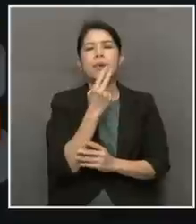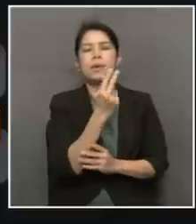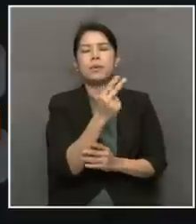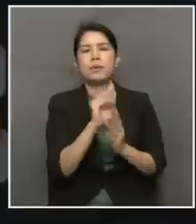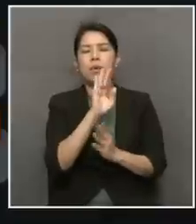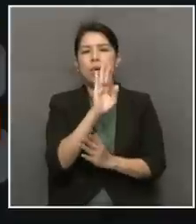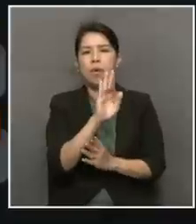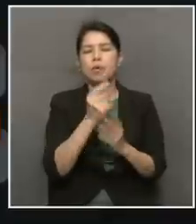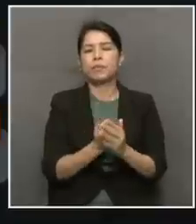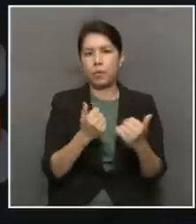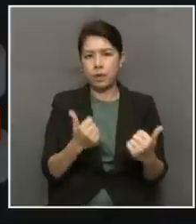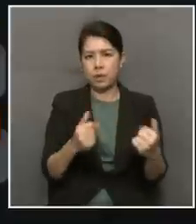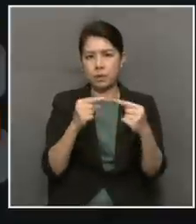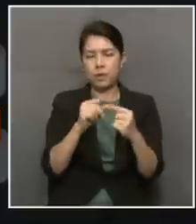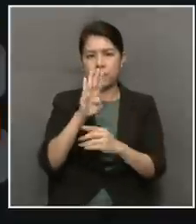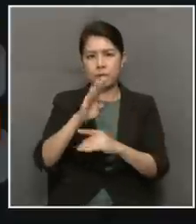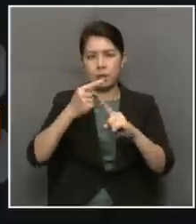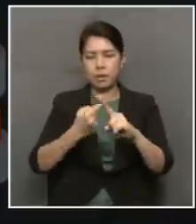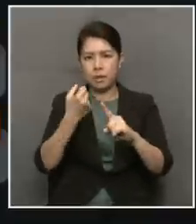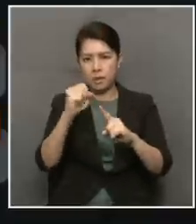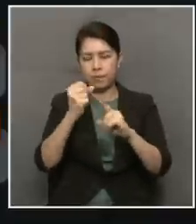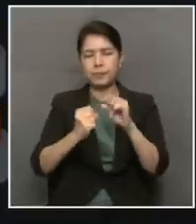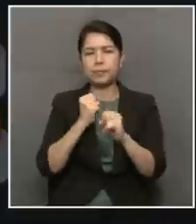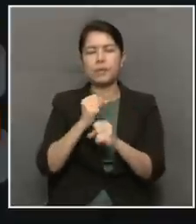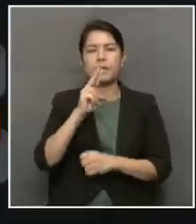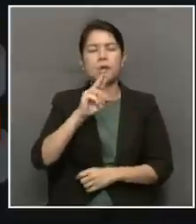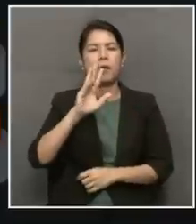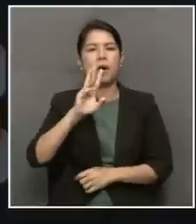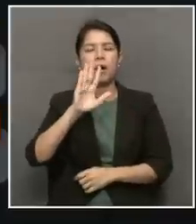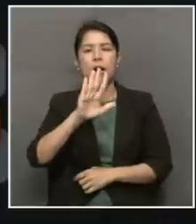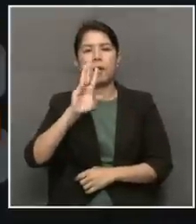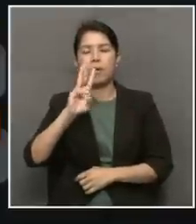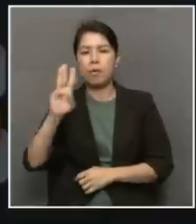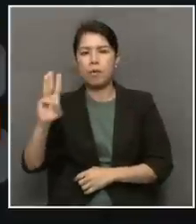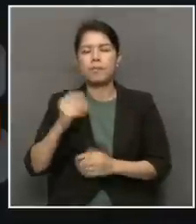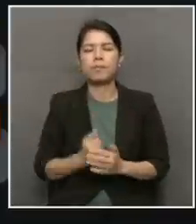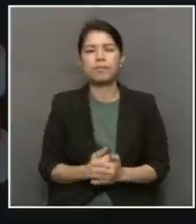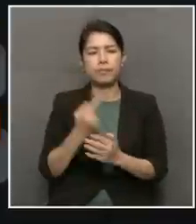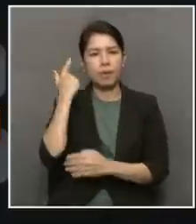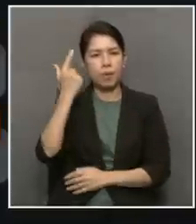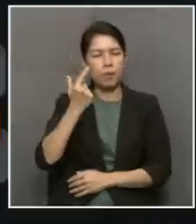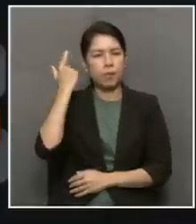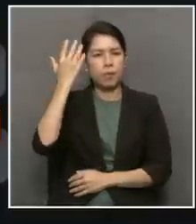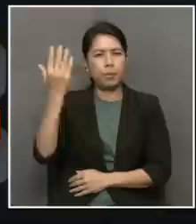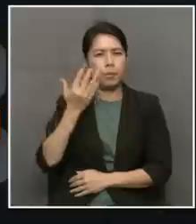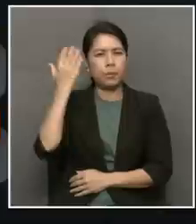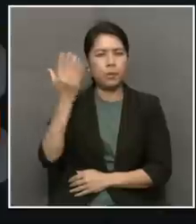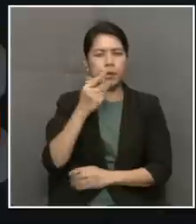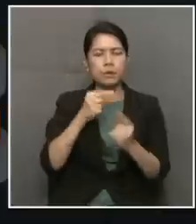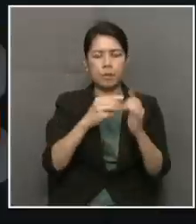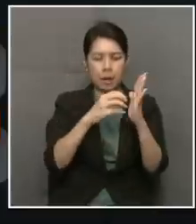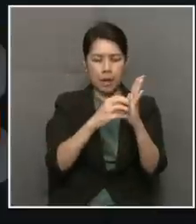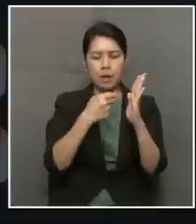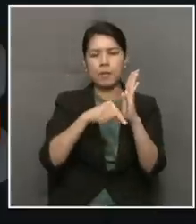คะประจำวันนี้ 4ตุลาคม2566เนื่องจากร่องมรสุมอย่างพาดผ่านภาคกลางและภาคตะวันออก